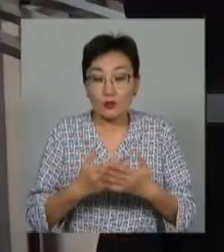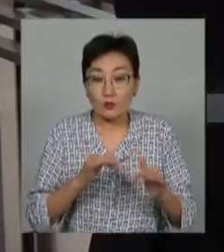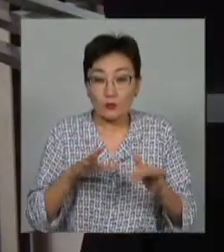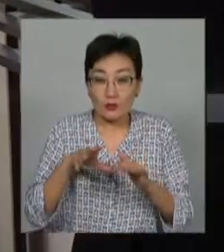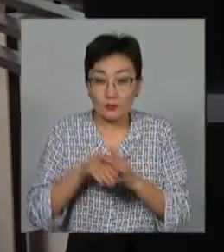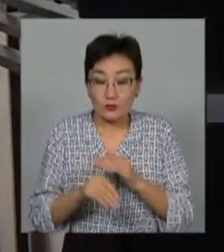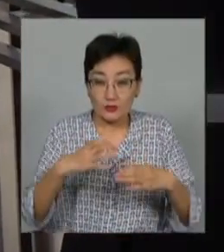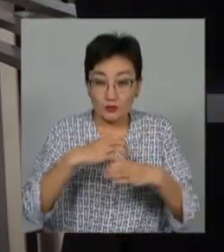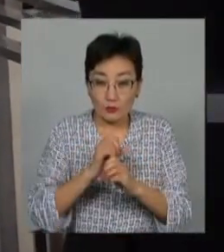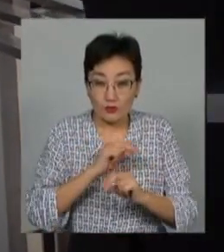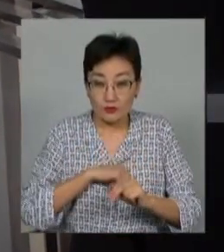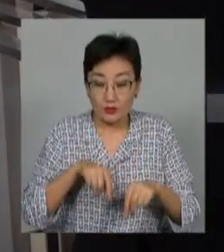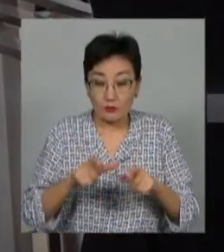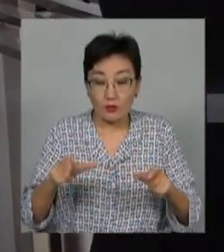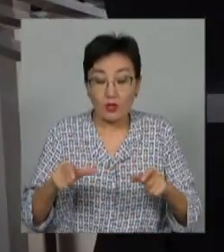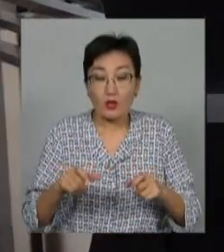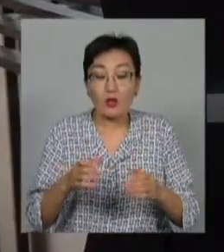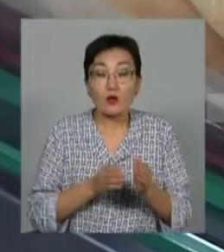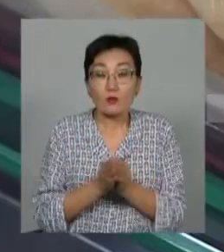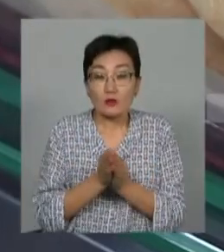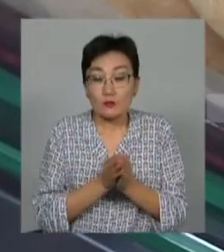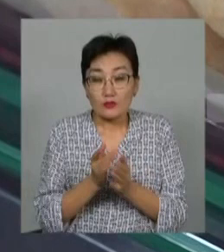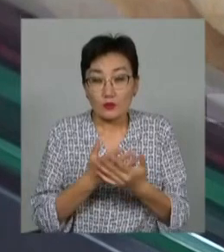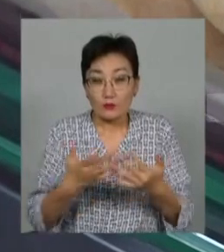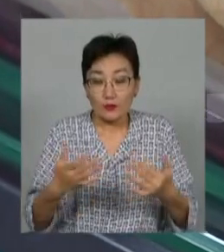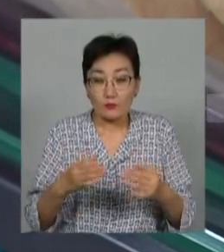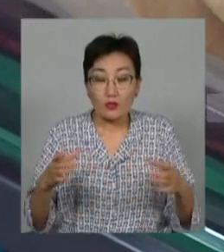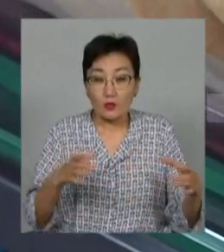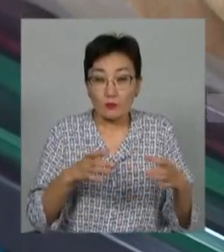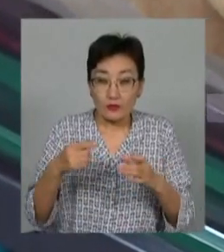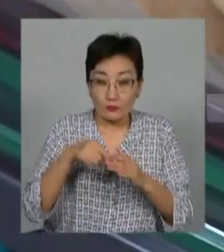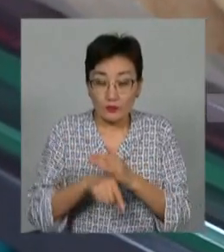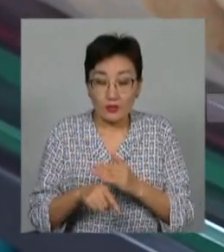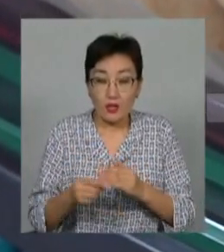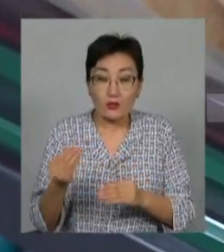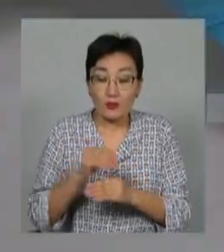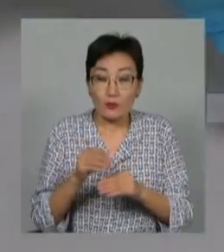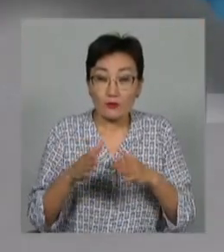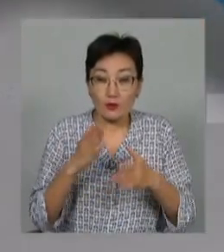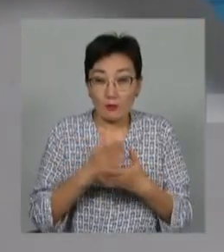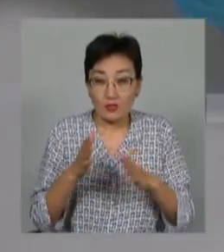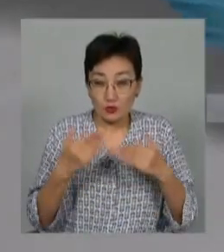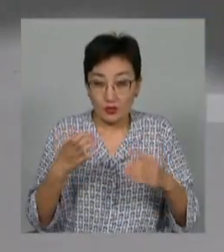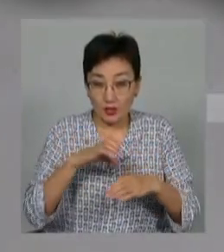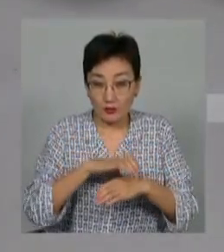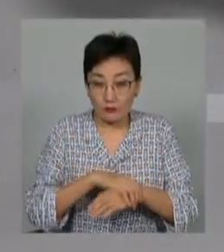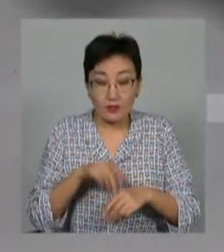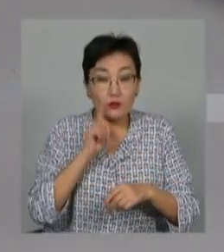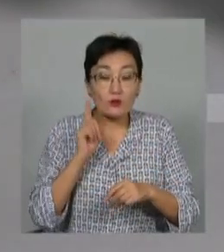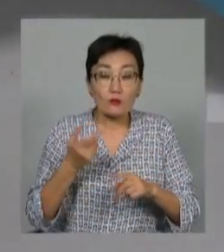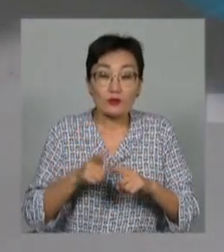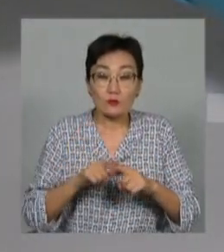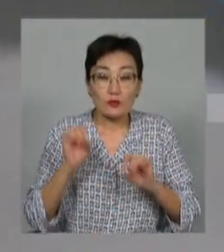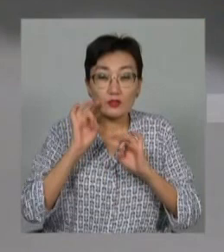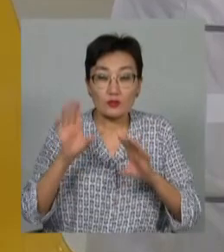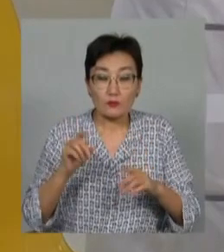аясында зертхана қызметкерлері жеміс-жидектер мен көкөністердің ұнның құрамында қоспалардың бар жоғын анықтады. Одан бөлек қазір жастар арасында өте